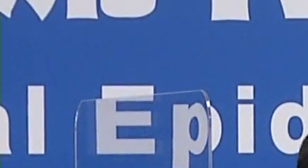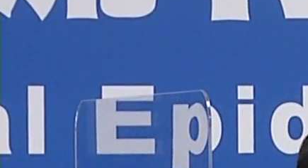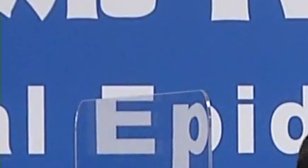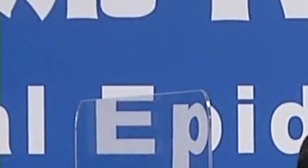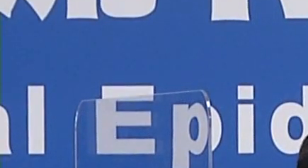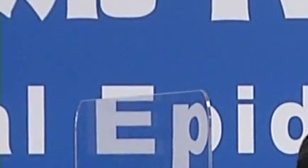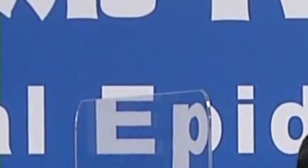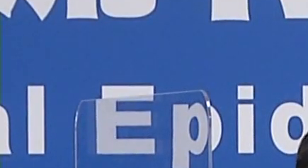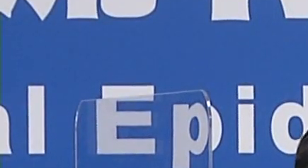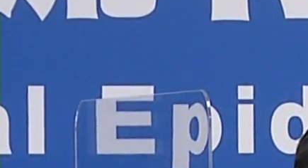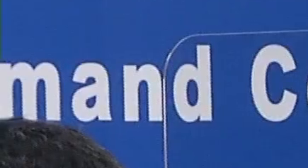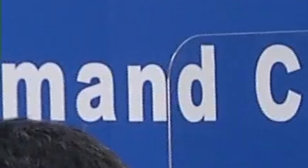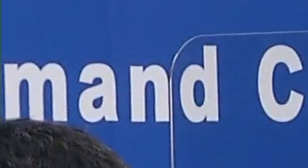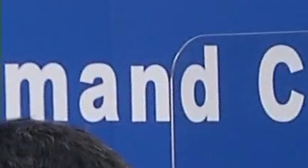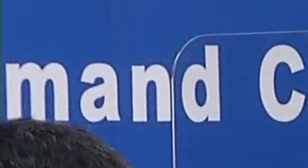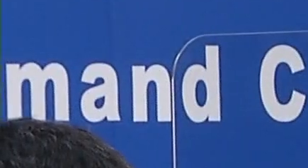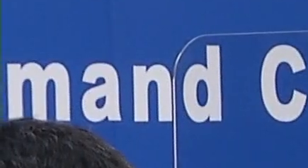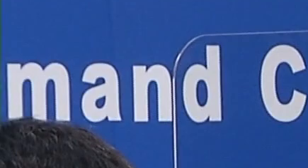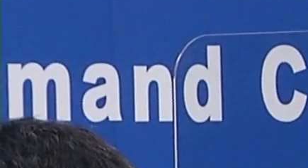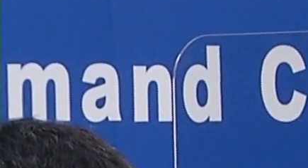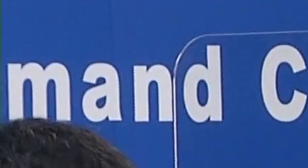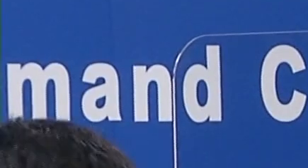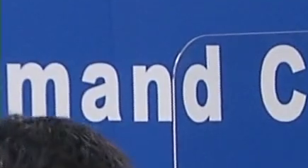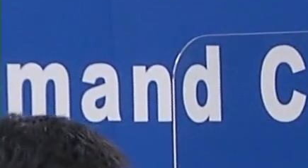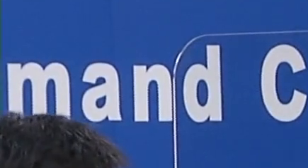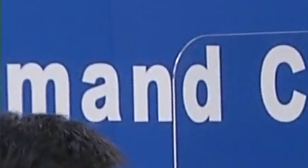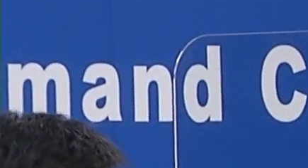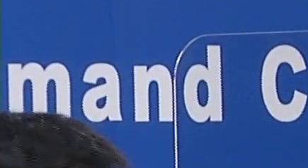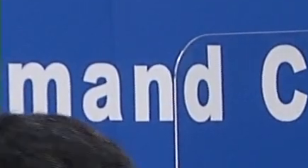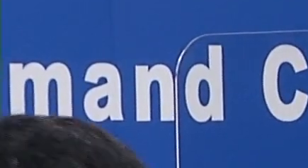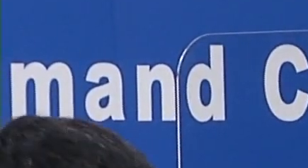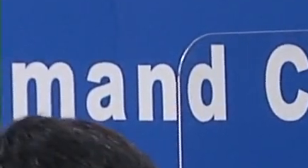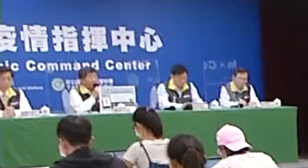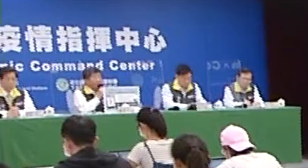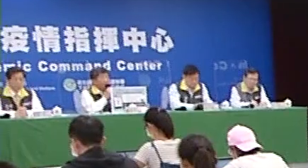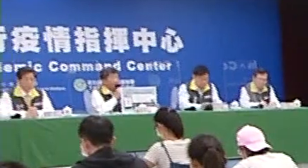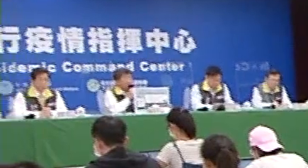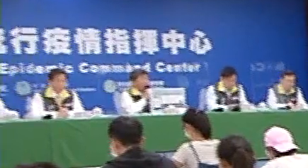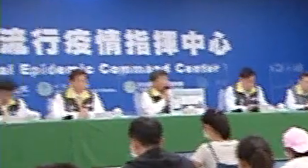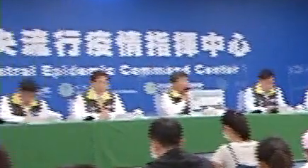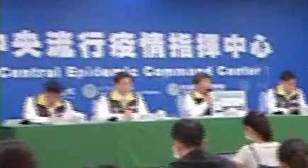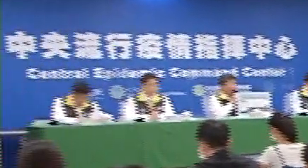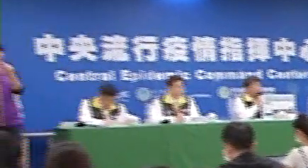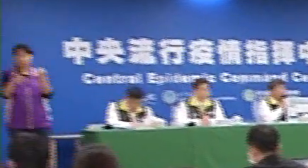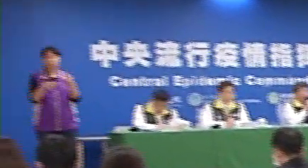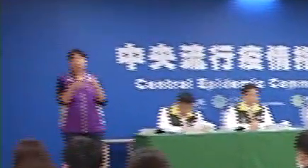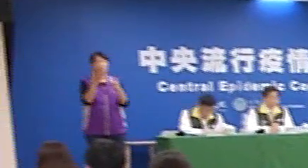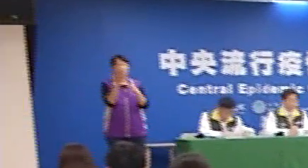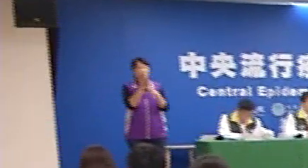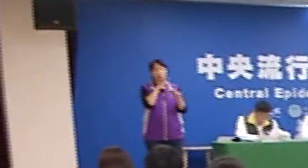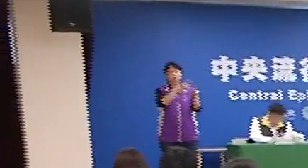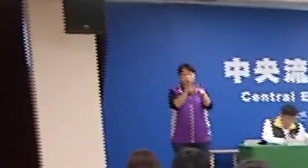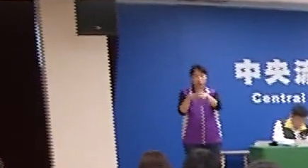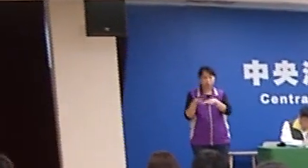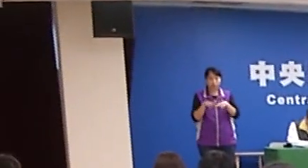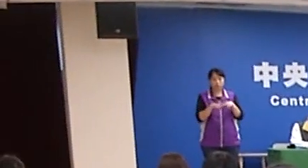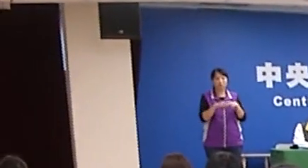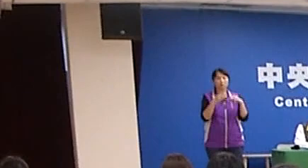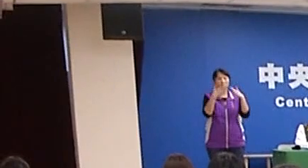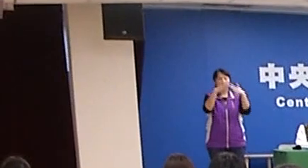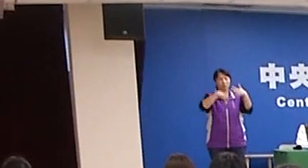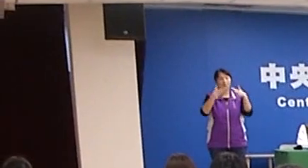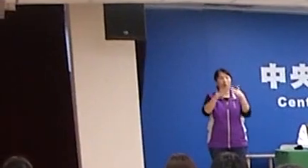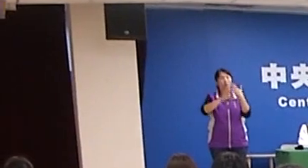亚，最早发病的个案是后来进到集中检疫所才确诊。新唐人亚太电视胡宗汉、黄燕玲台湾特别报道。